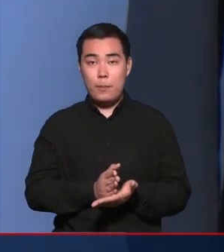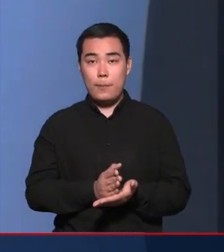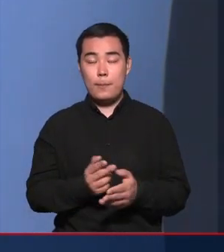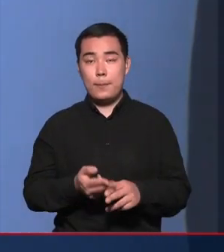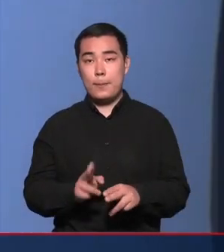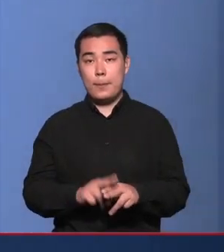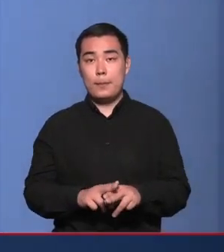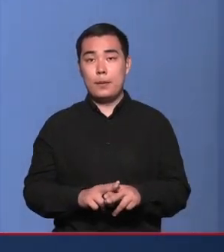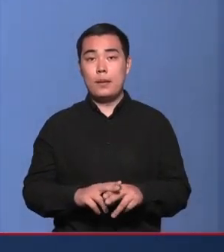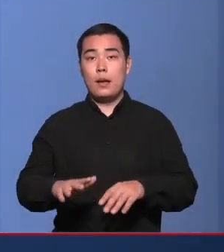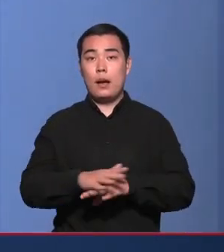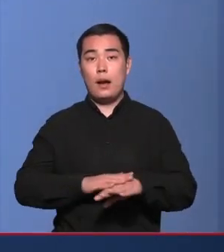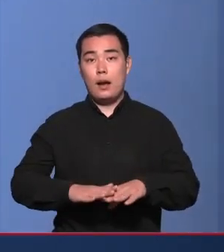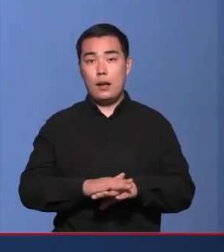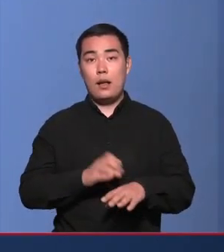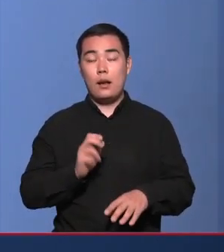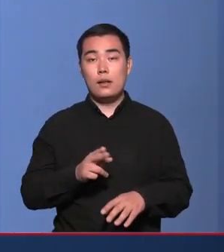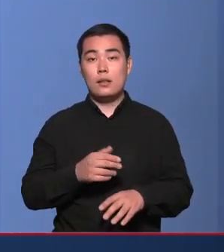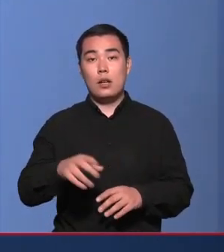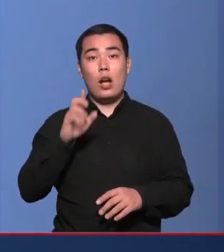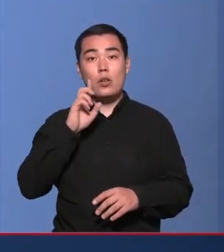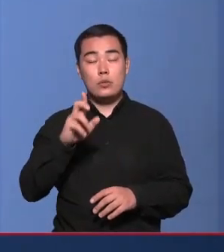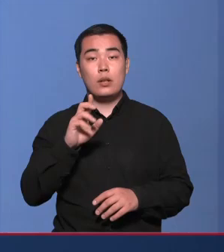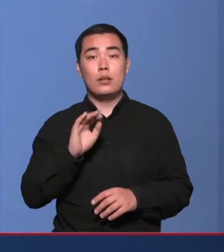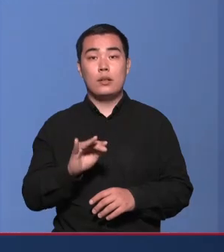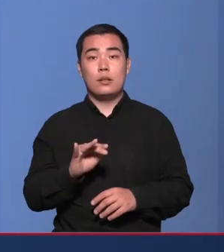Осы халқымызды, елімізді